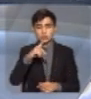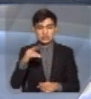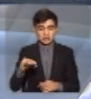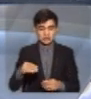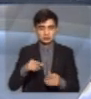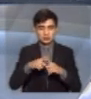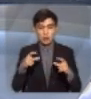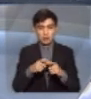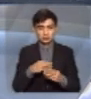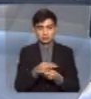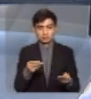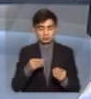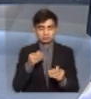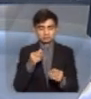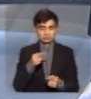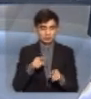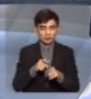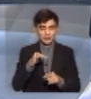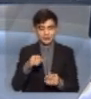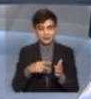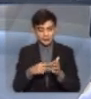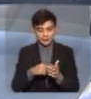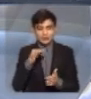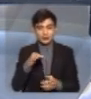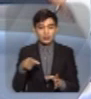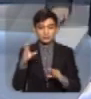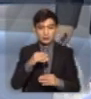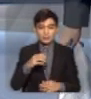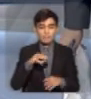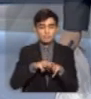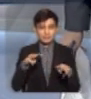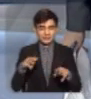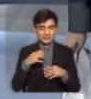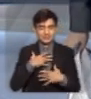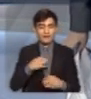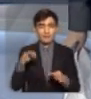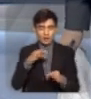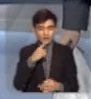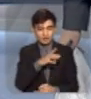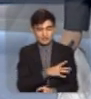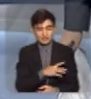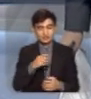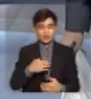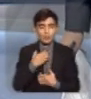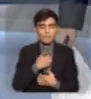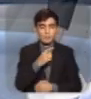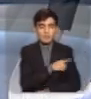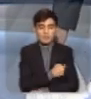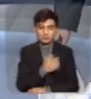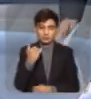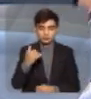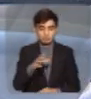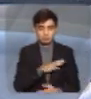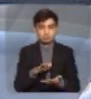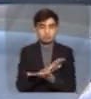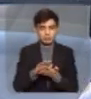Женщина недоумевает, ведь в Минздраве обещали, что после введения обязательного медицинского страхования такие услуги станут